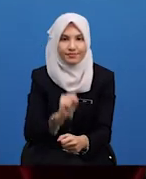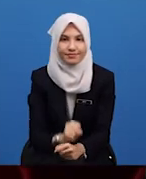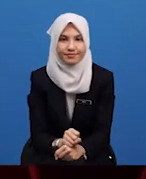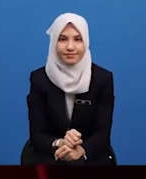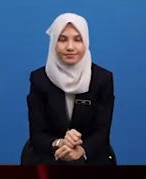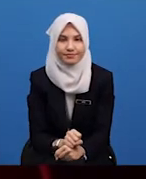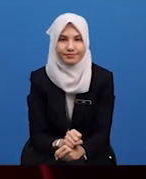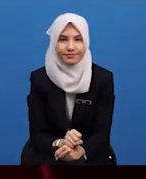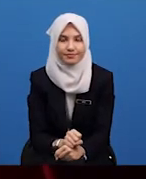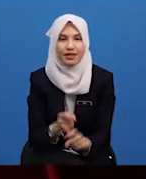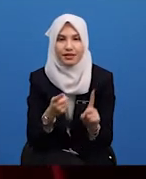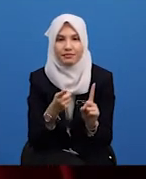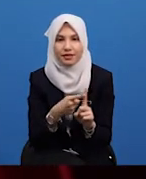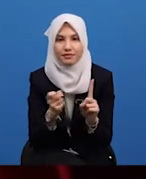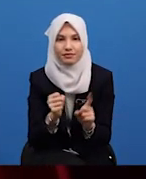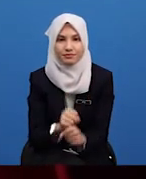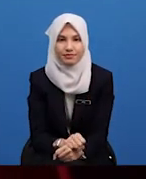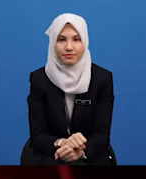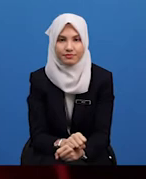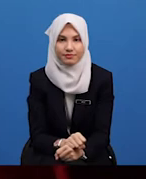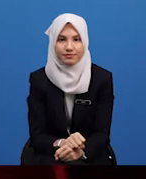Posisi pertama.